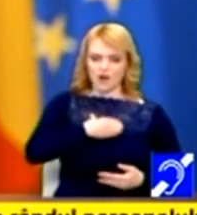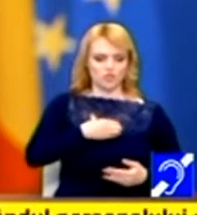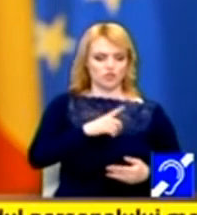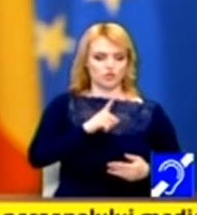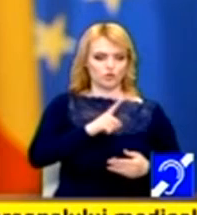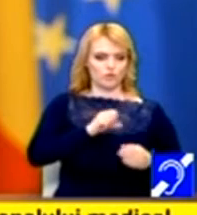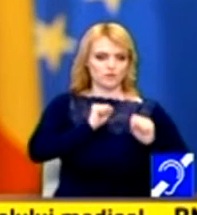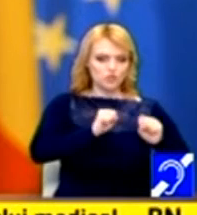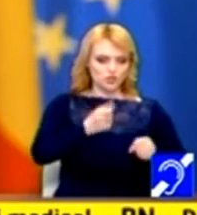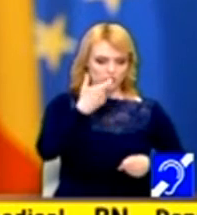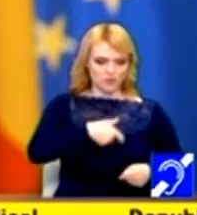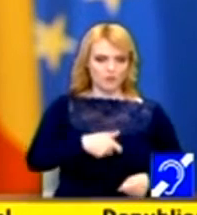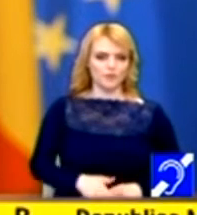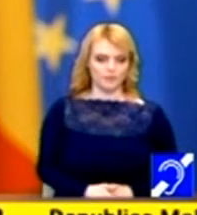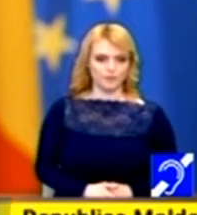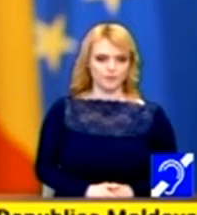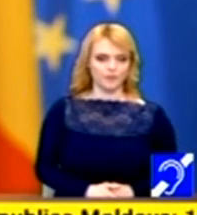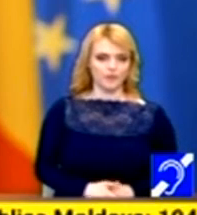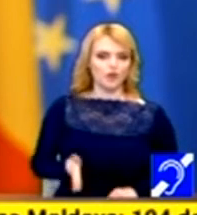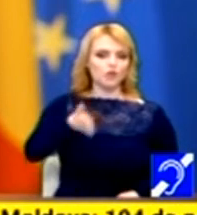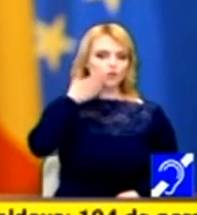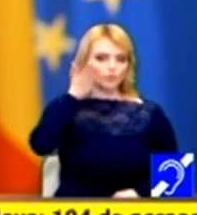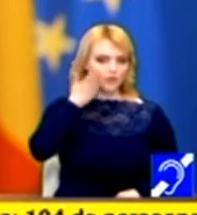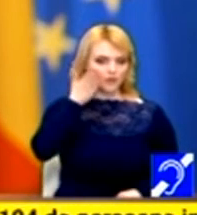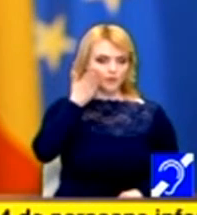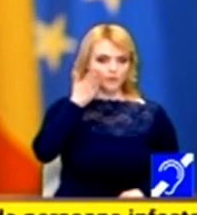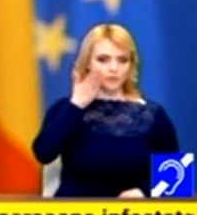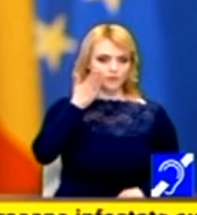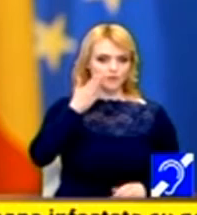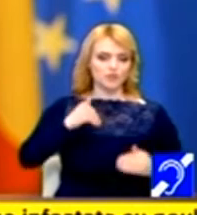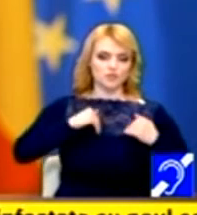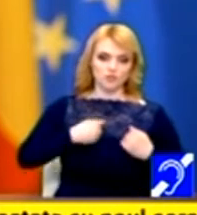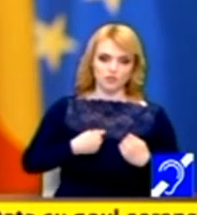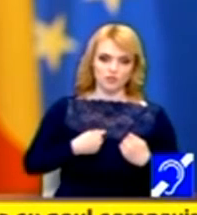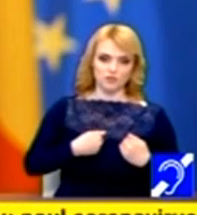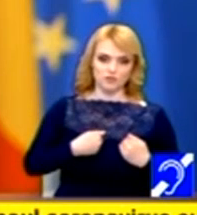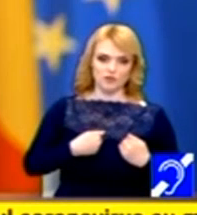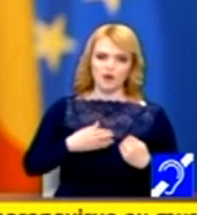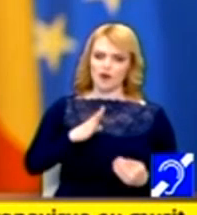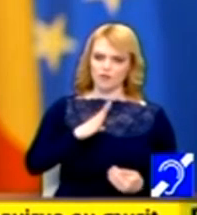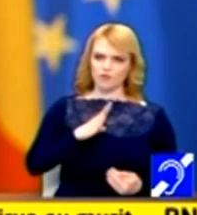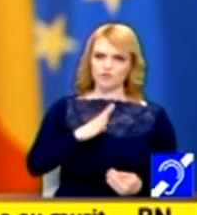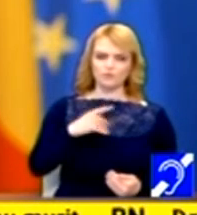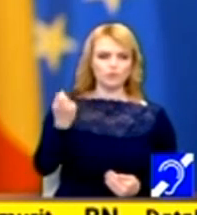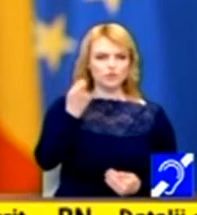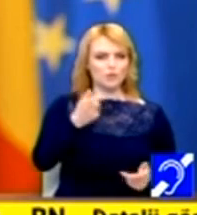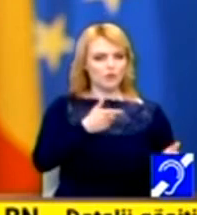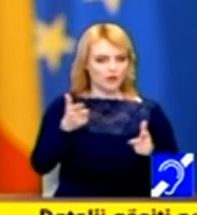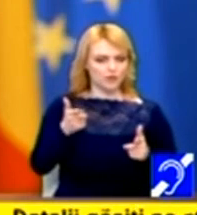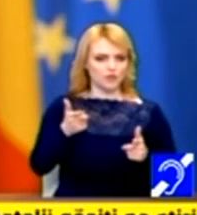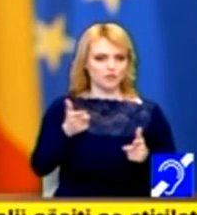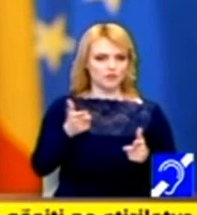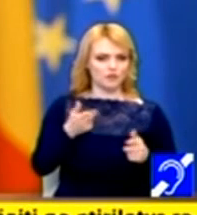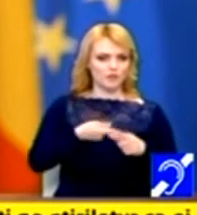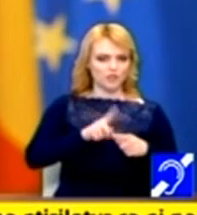răspândirea virusului. România, din păcate, a fost foarte puțin pregătită pentru a